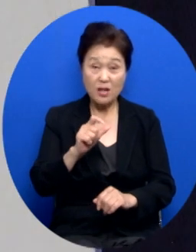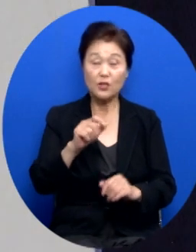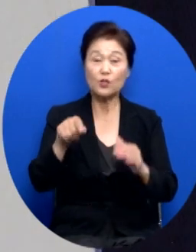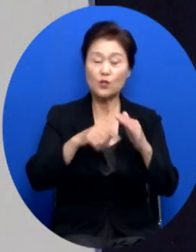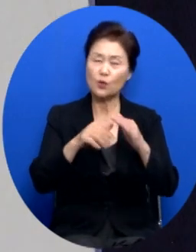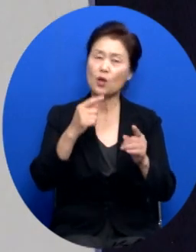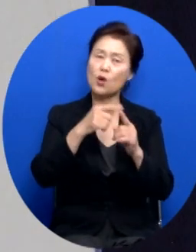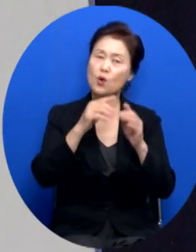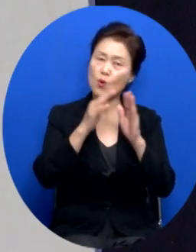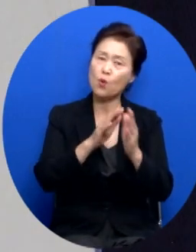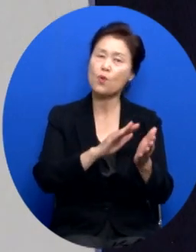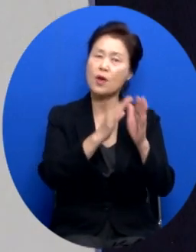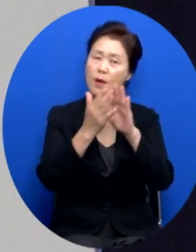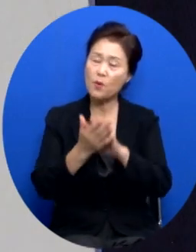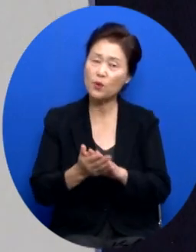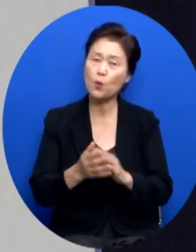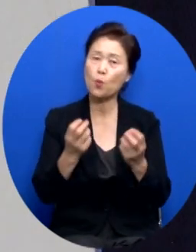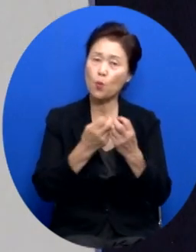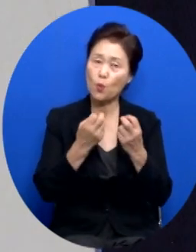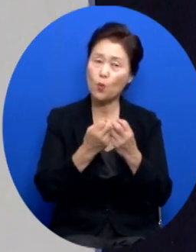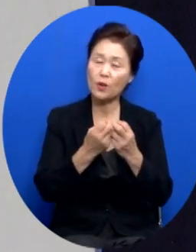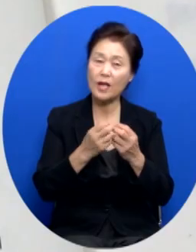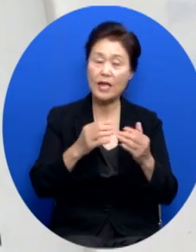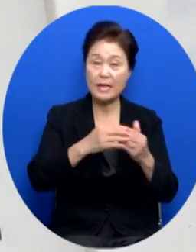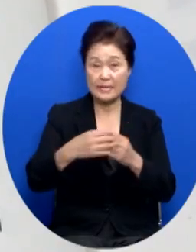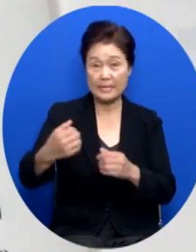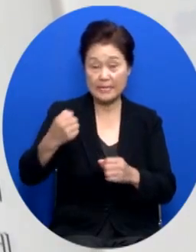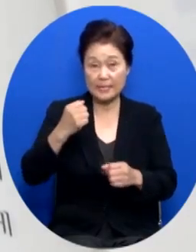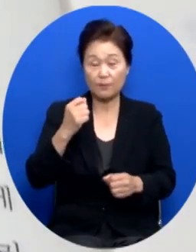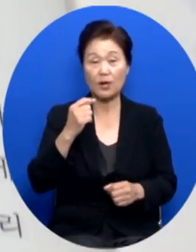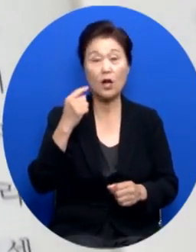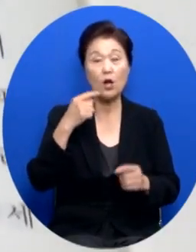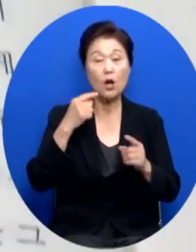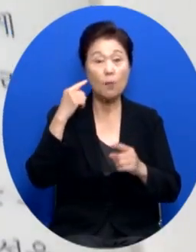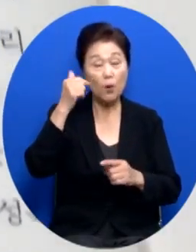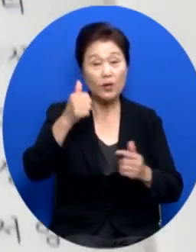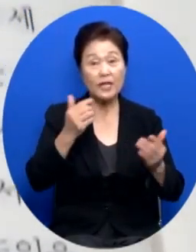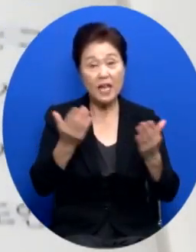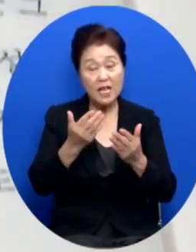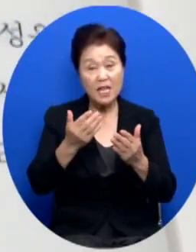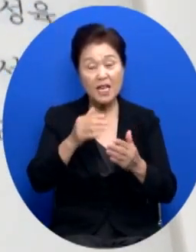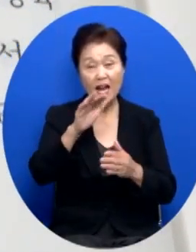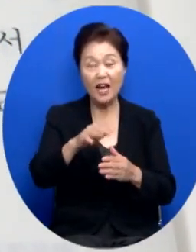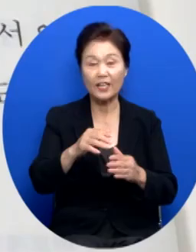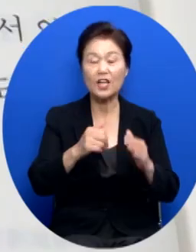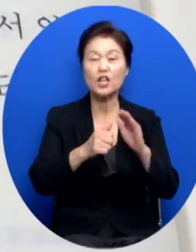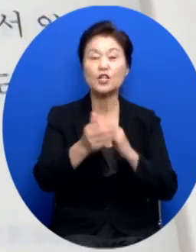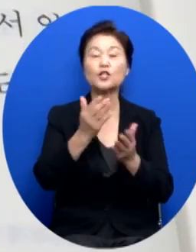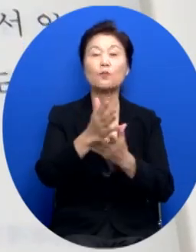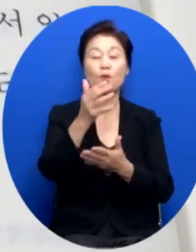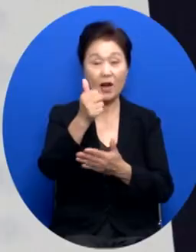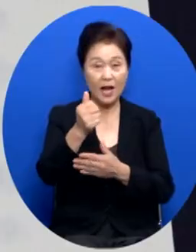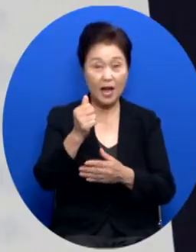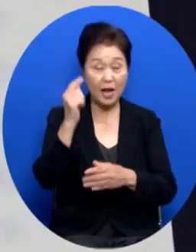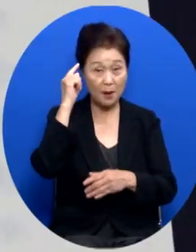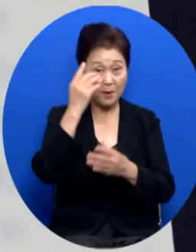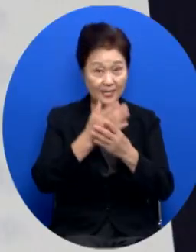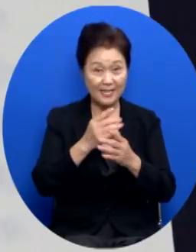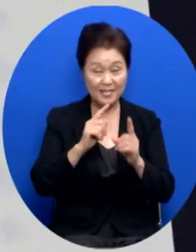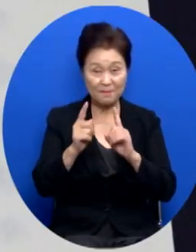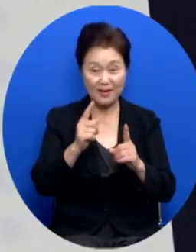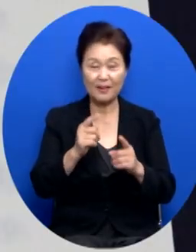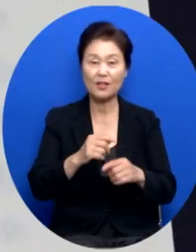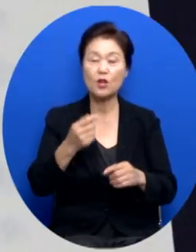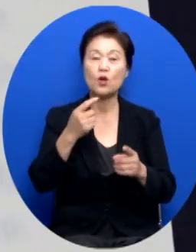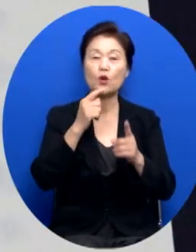교회는 어떻게 변화해야 할까? 리더십과 목회 현장 전문가로 불리는 스콧 코모드 박사가 답합니다. 교회의